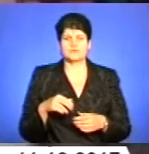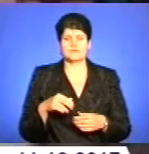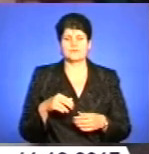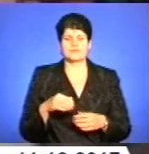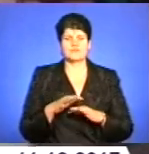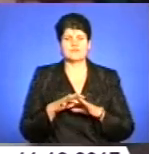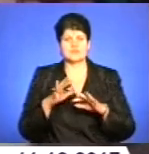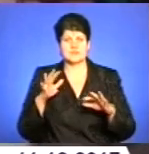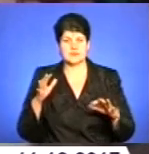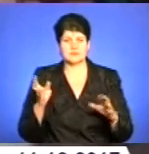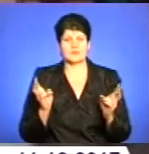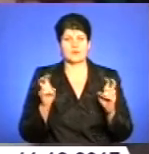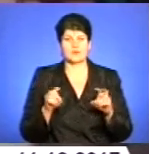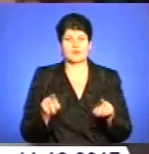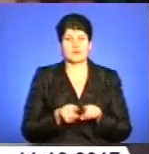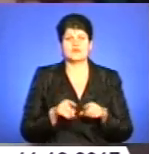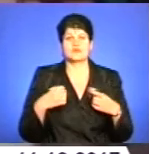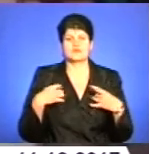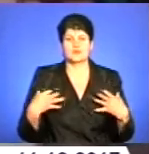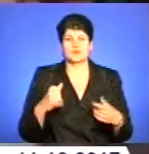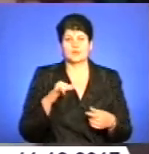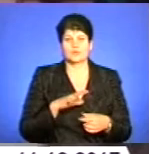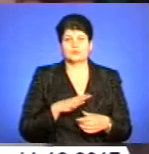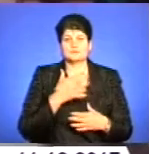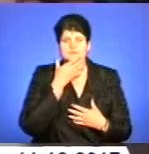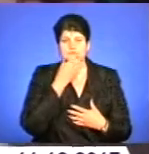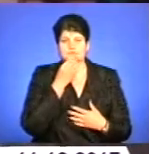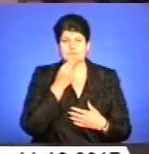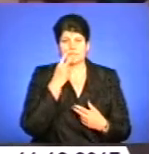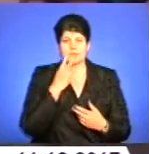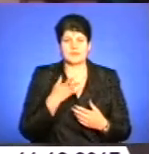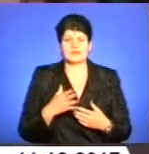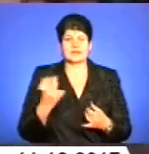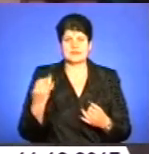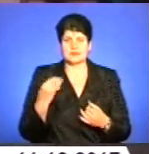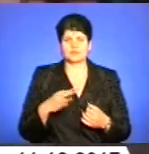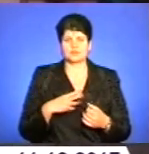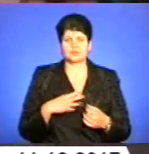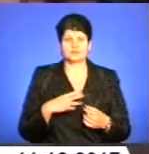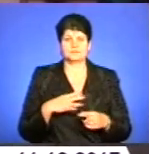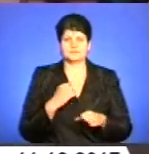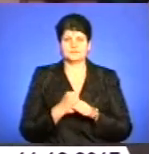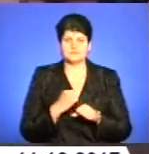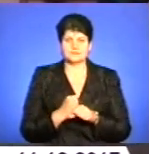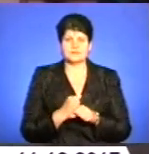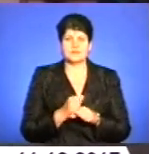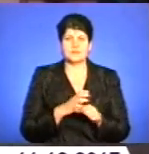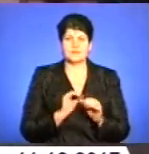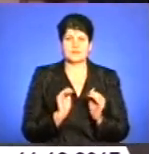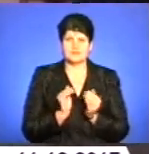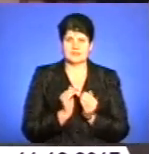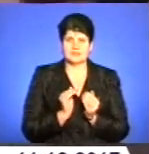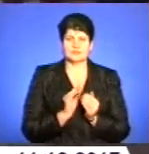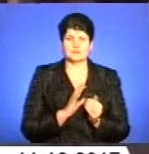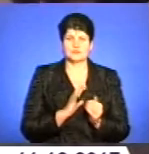в зал заходу як на свято. Значить, на нього було любо дивитися. Цікаво, що він був цікаво побудований, він був невеличкий, так, але він